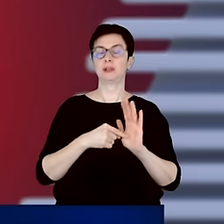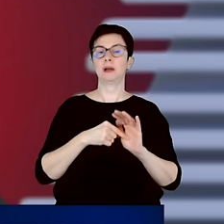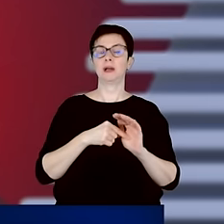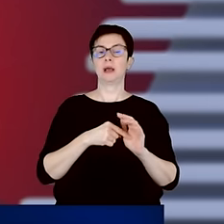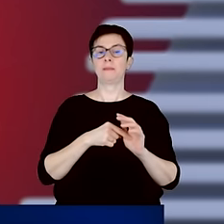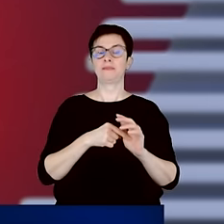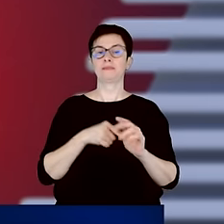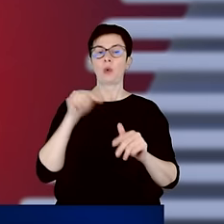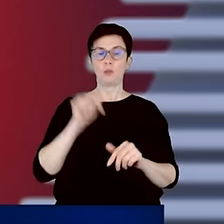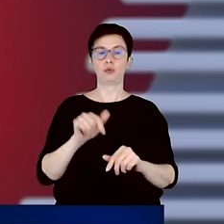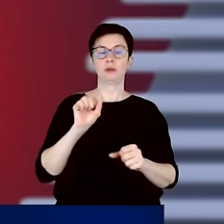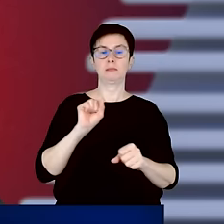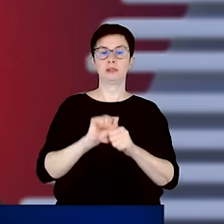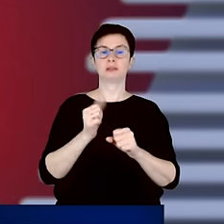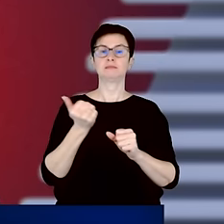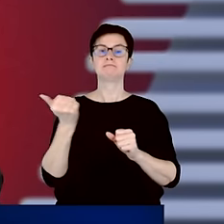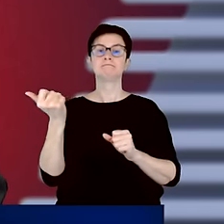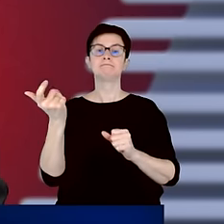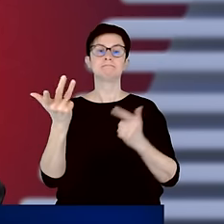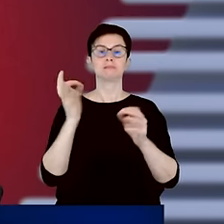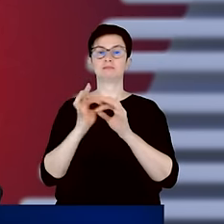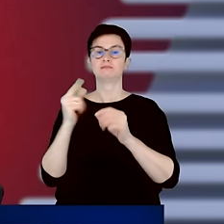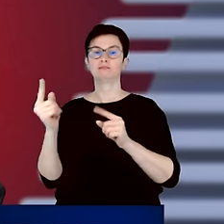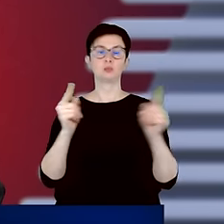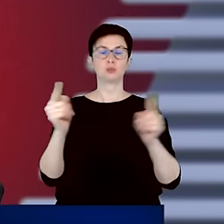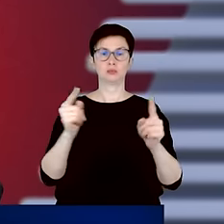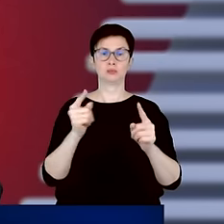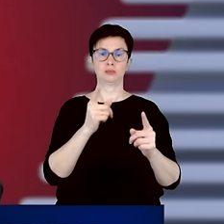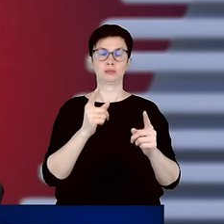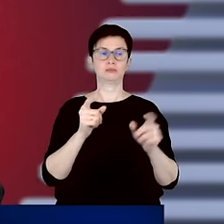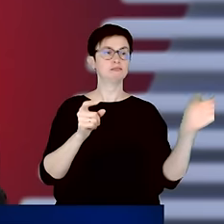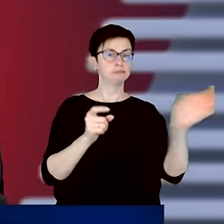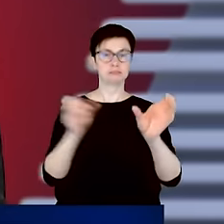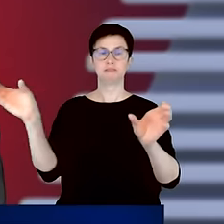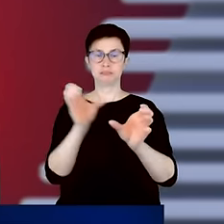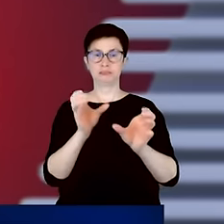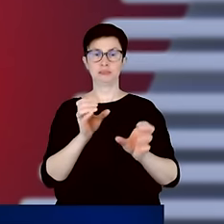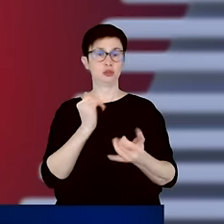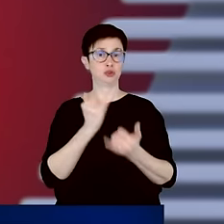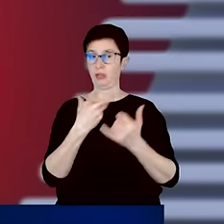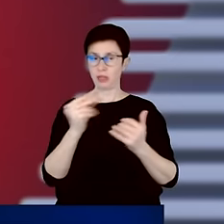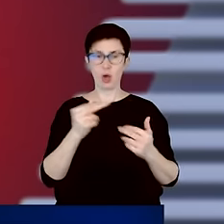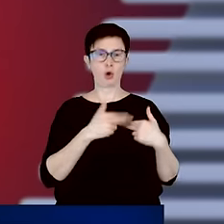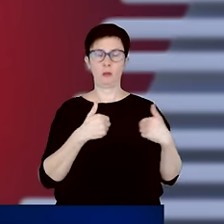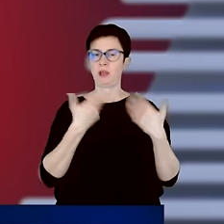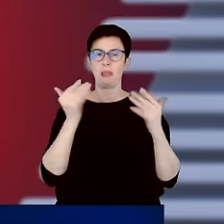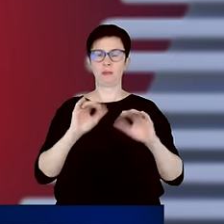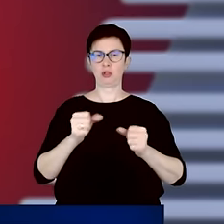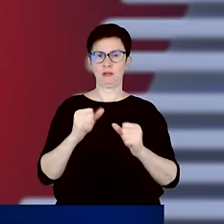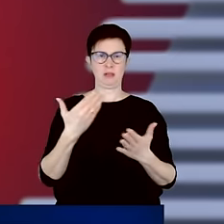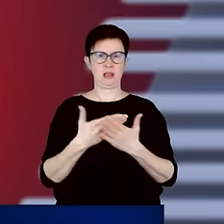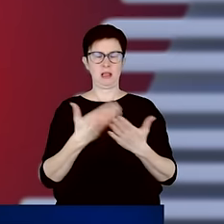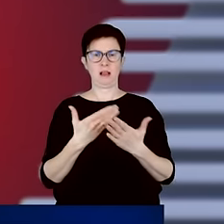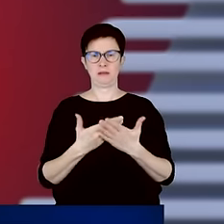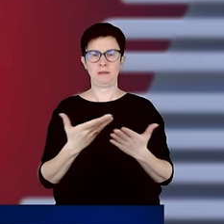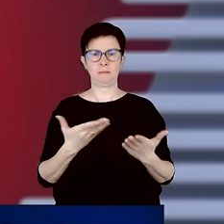zachowany parytet w składzie tej komisji, inaczej ta komisja nie będzie mogła działać. Dlaczego państwo, to sprawia wrażenie, jakbyście państwo